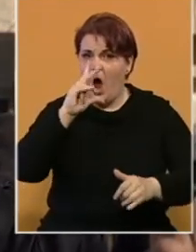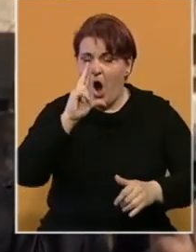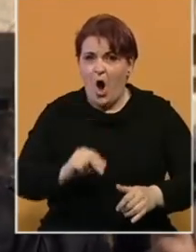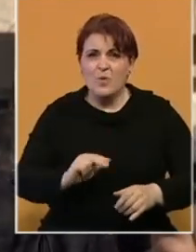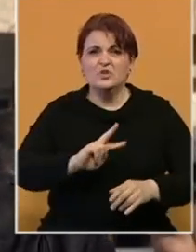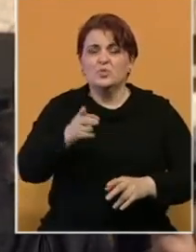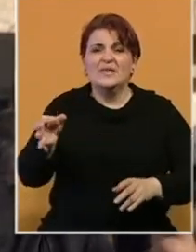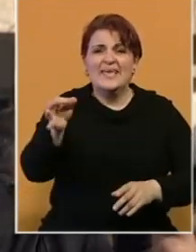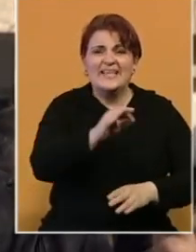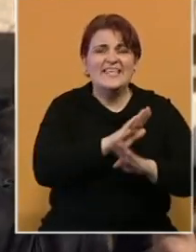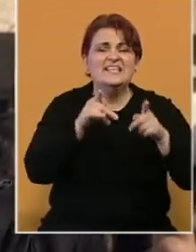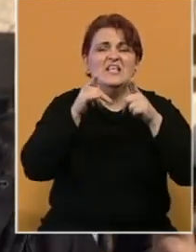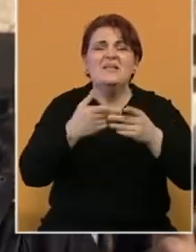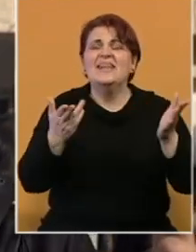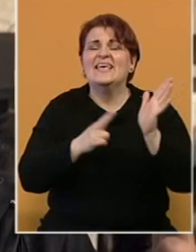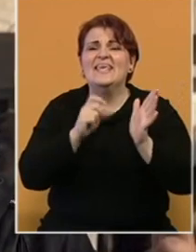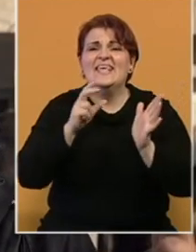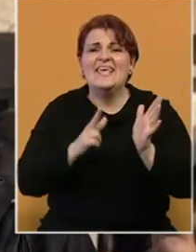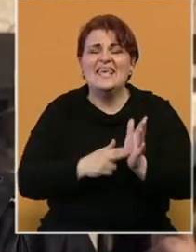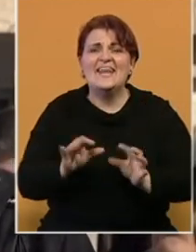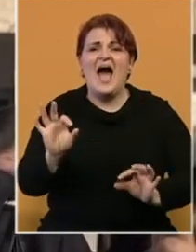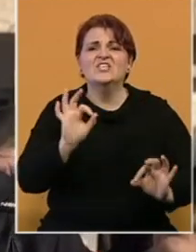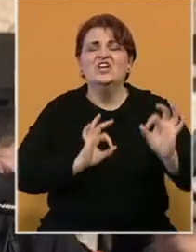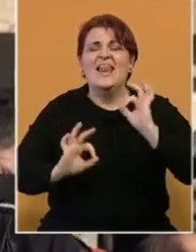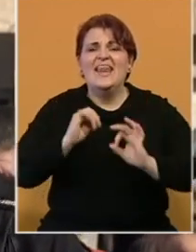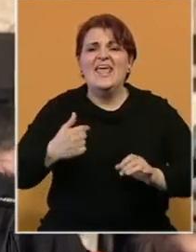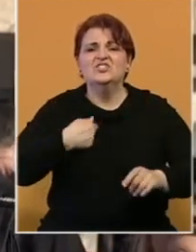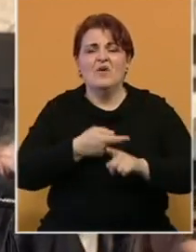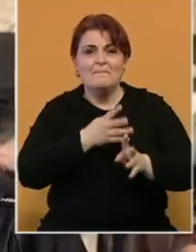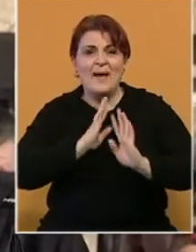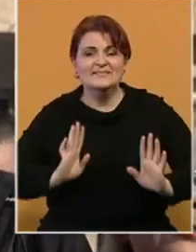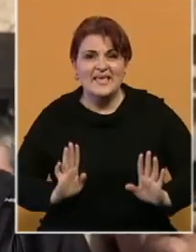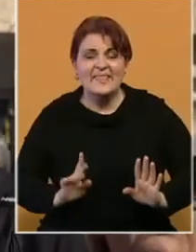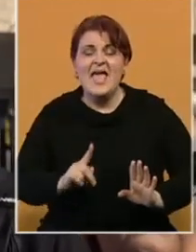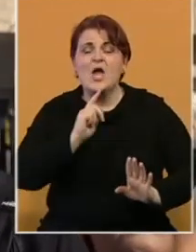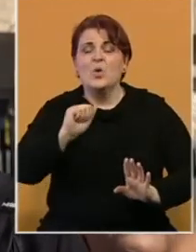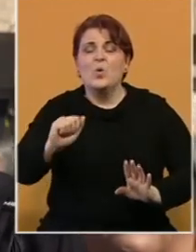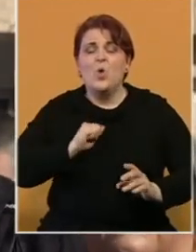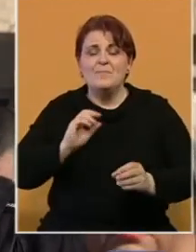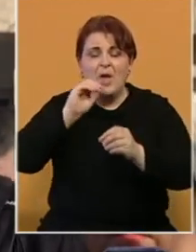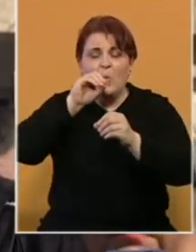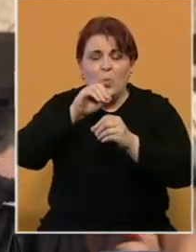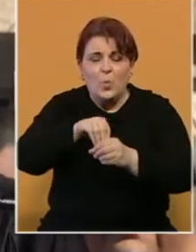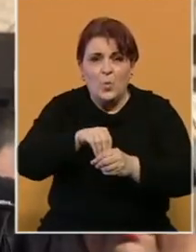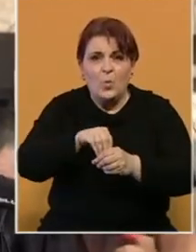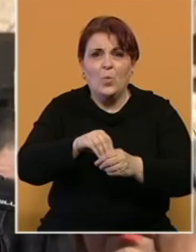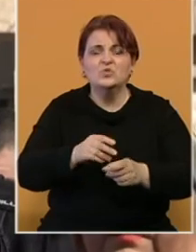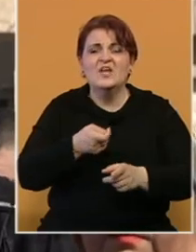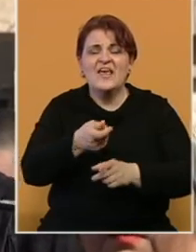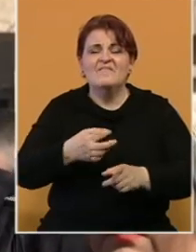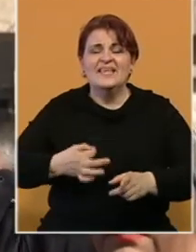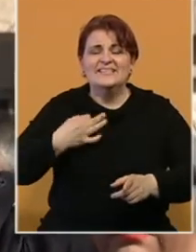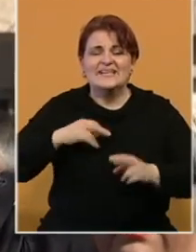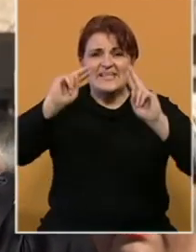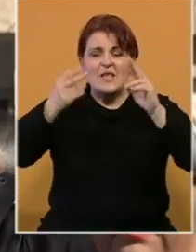druge županije, sve oni koji na neki način liječe ovdje svoje pacijente i koji imaju udio učešća u financiranju zdravstvenog